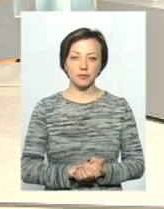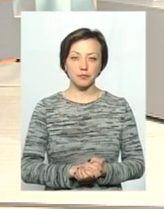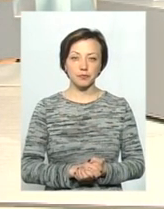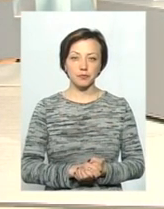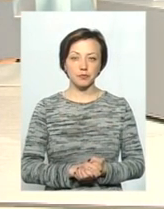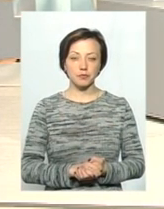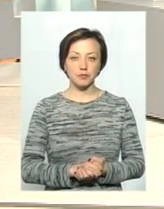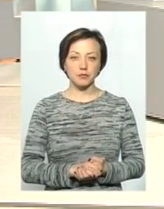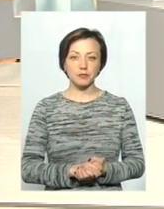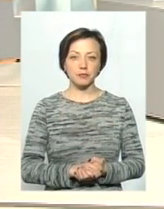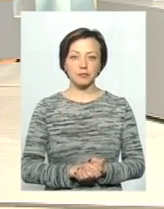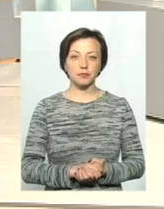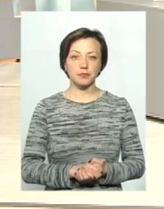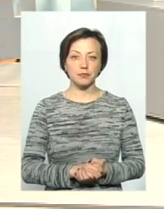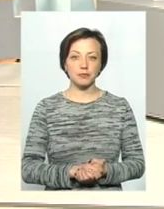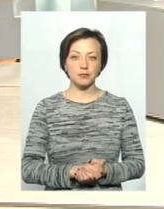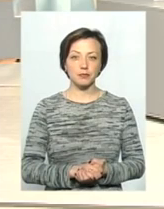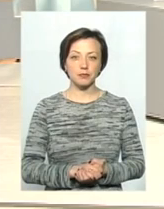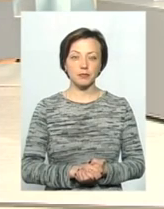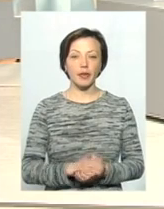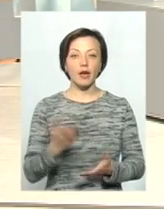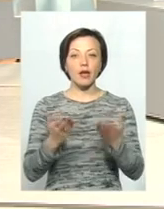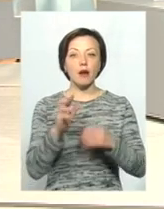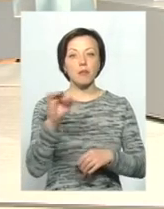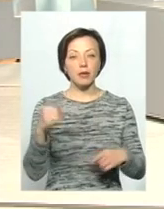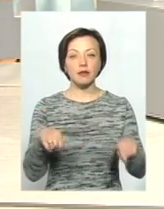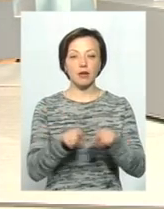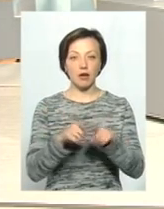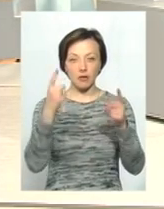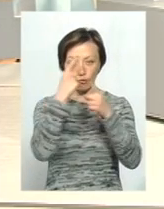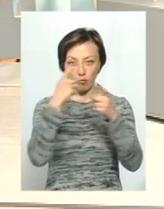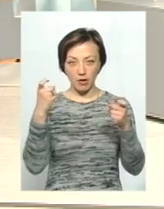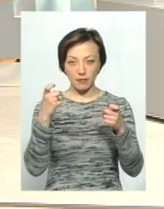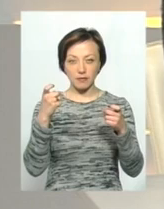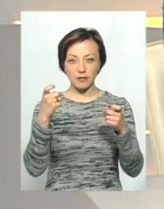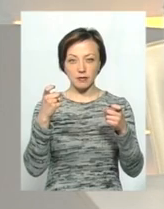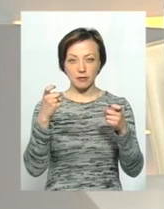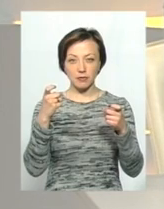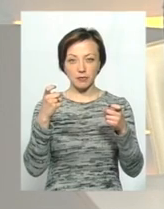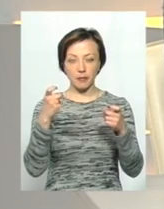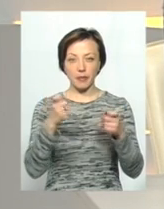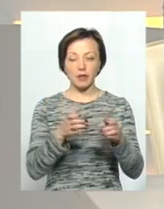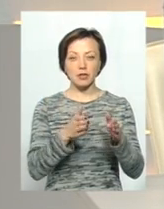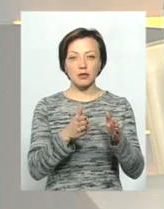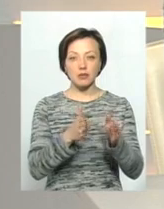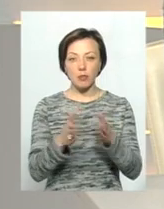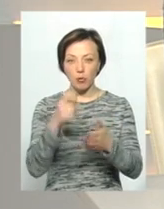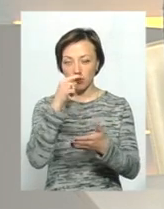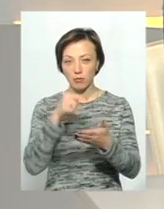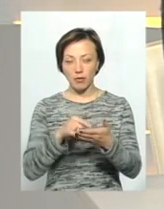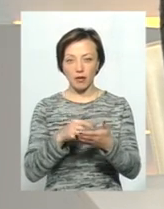України. Якби така інформація цілеспрямовано, систематично